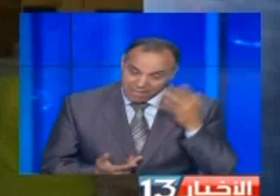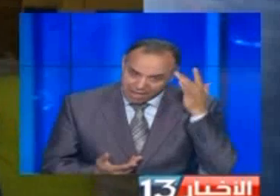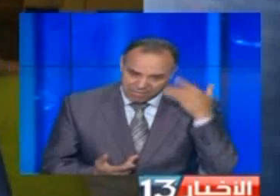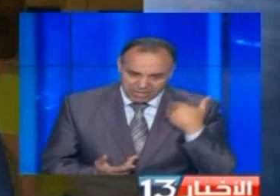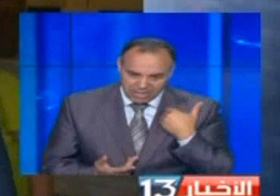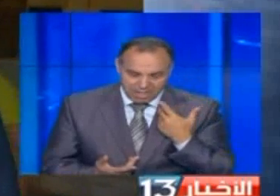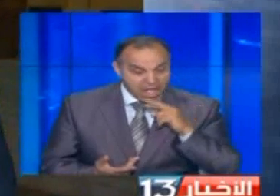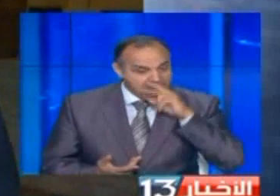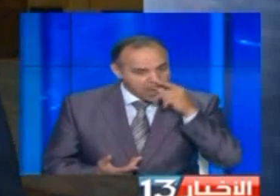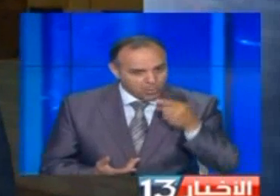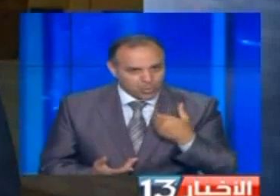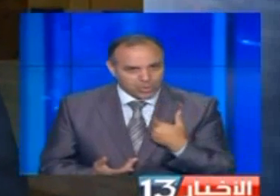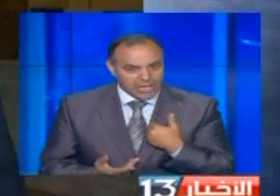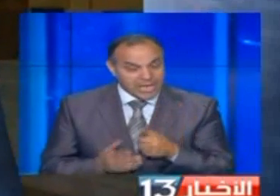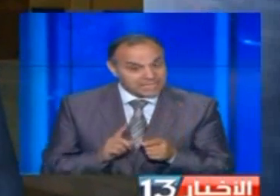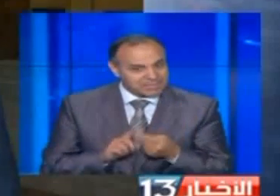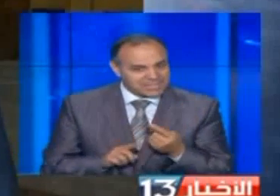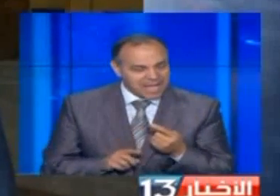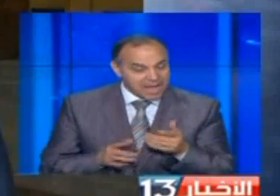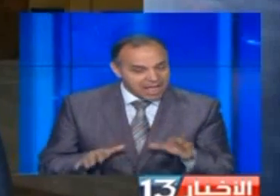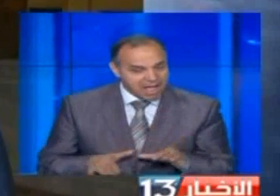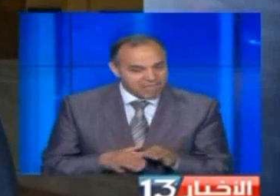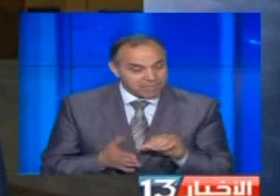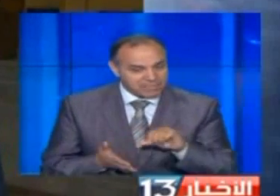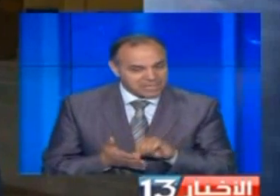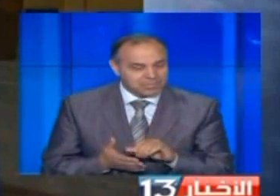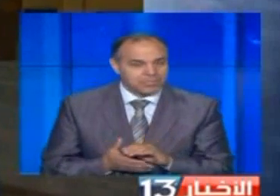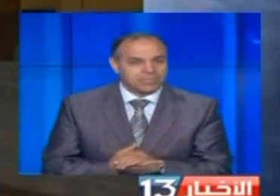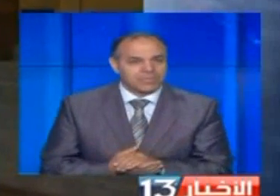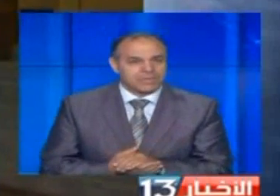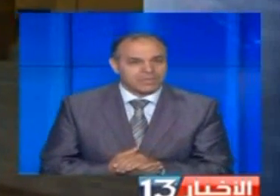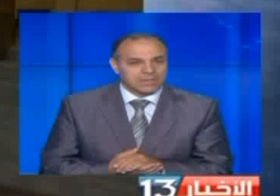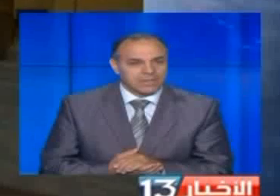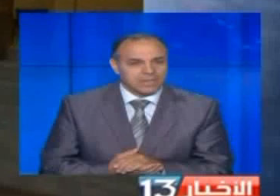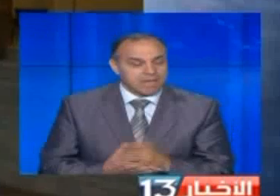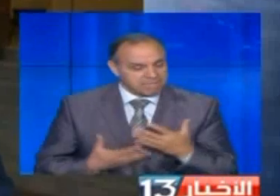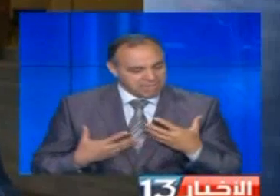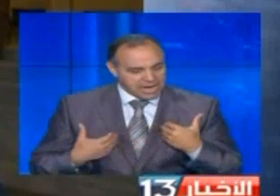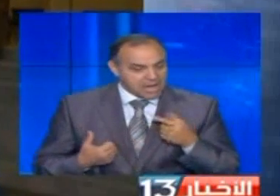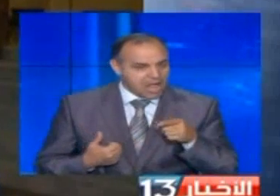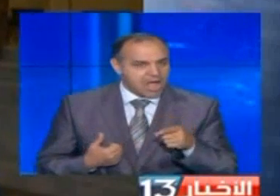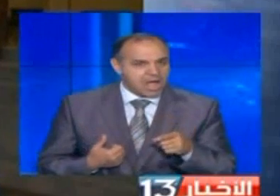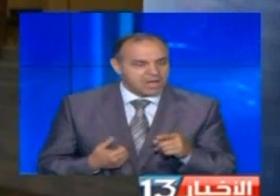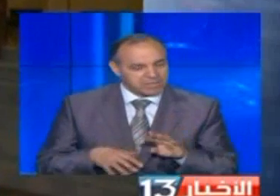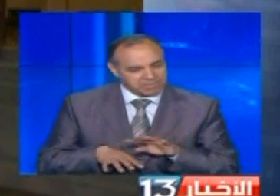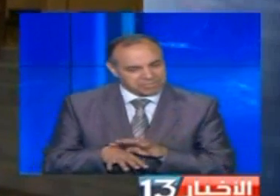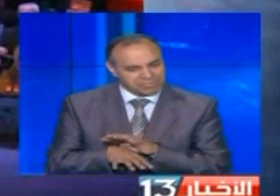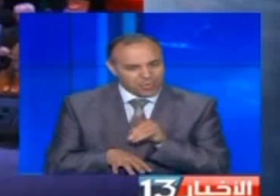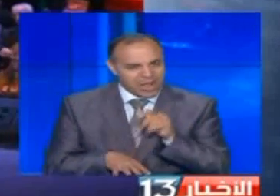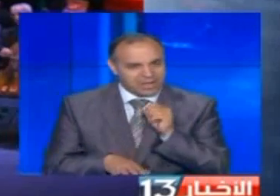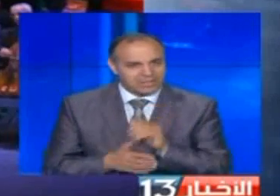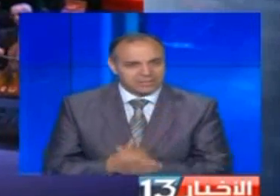وهذا اللي عودنا به الطابع اللي عودنا به مهرجان المدينة. سانو في بليزير، عندنا حنين